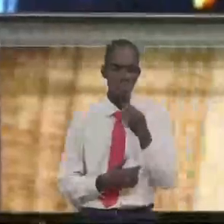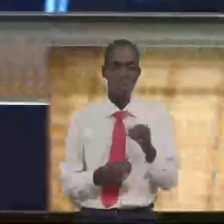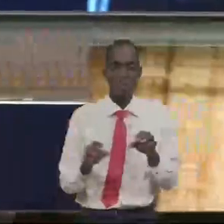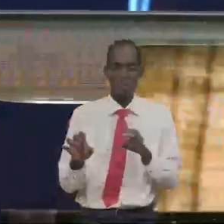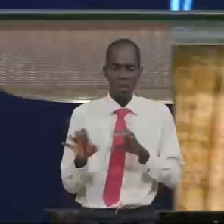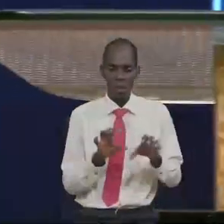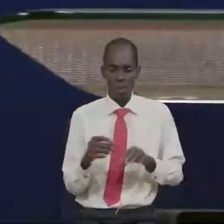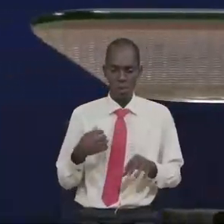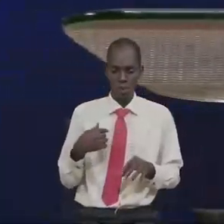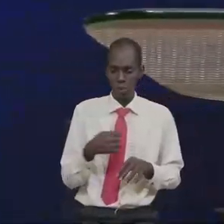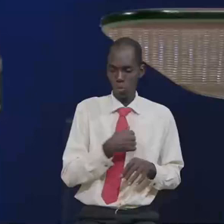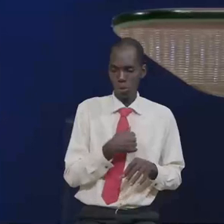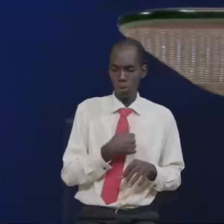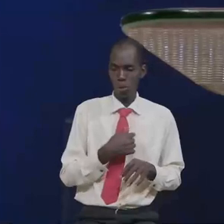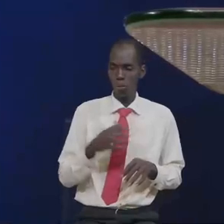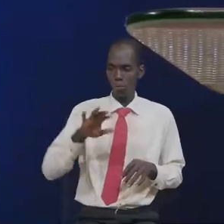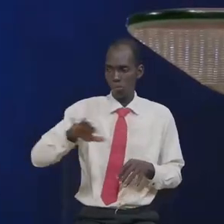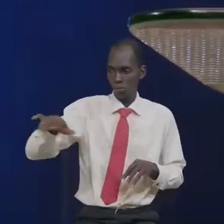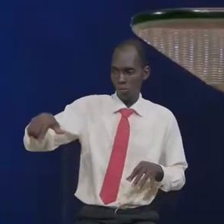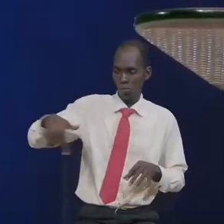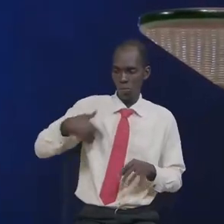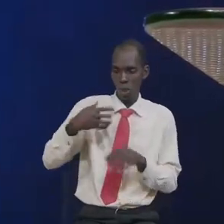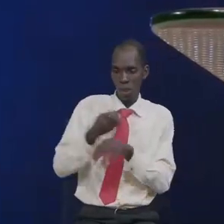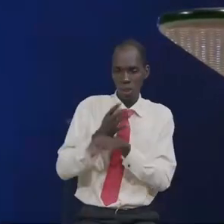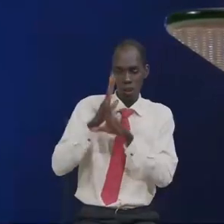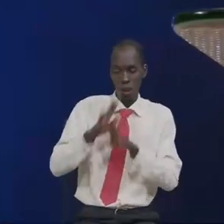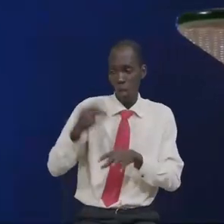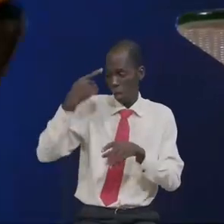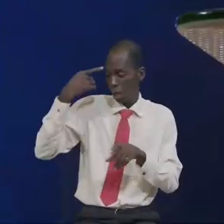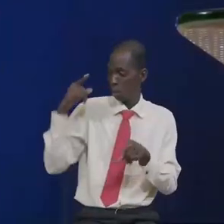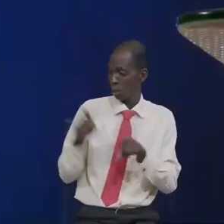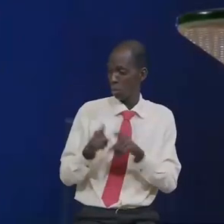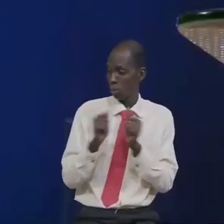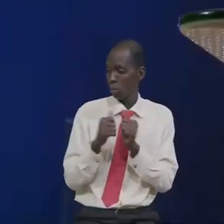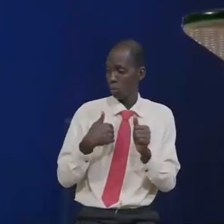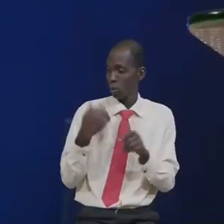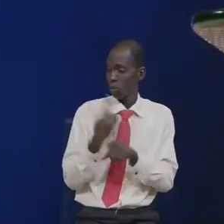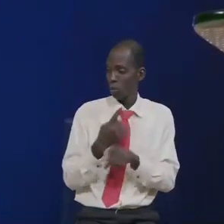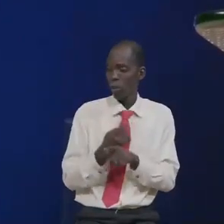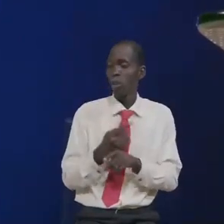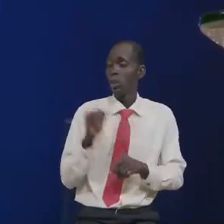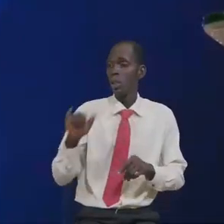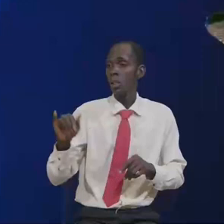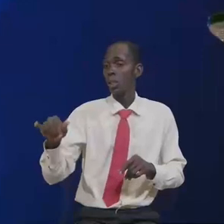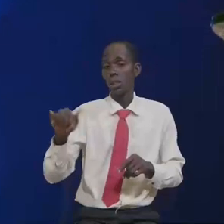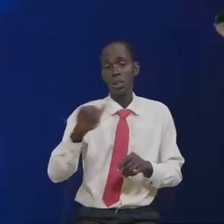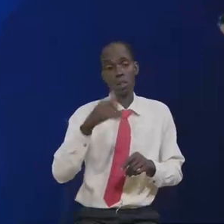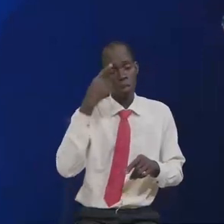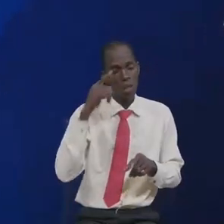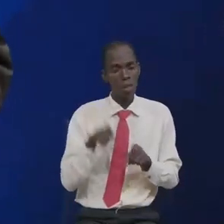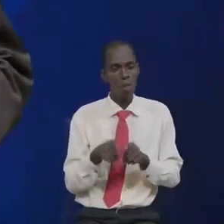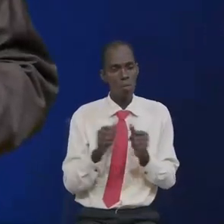N'avons-nous pas, mes conseillers, vous êtes en accord avec moi? Oui, nous l'avons fait. Nous tous, nous l'avons fait. Ce n'est